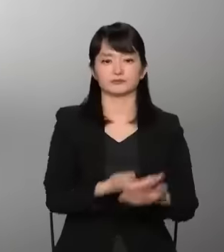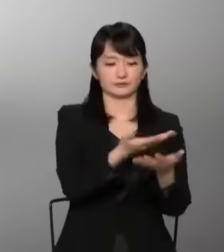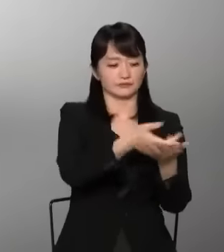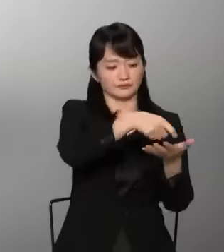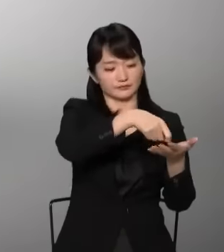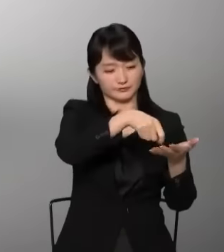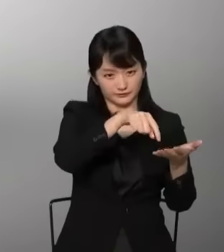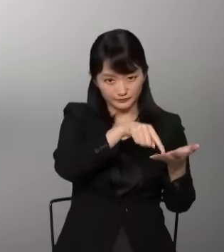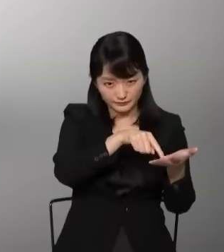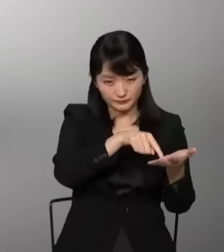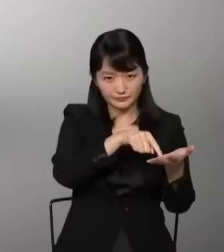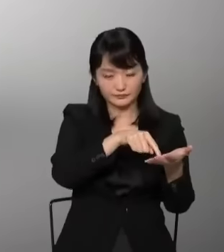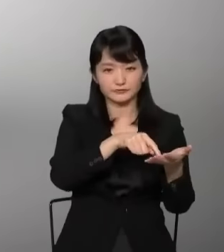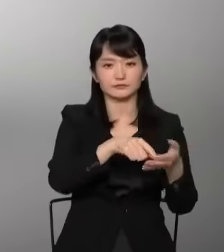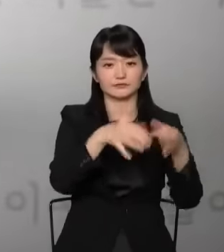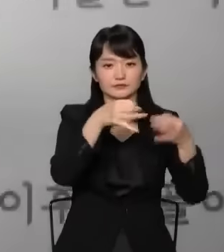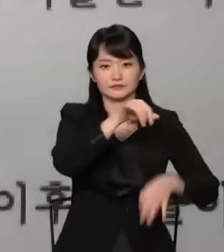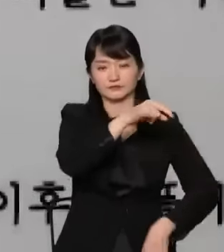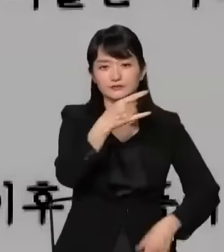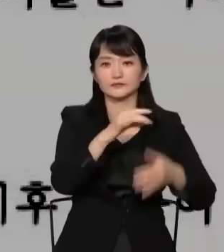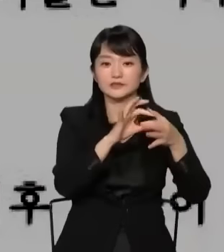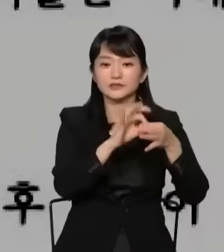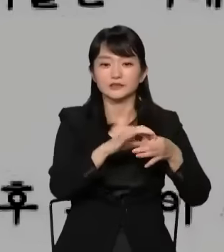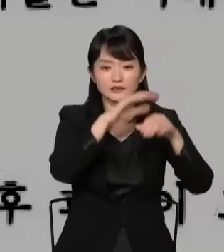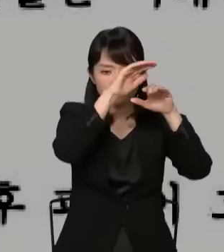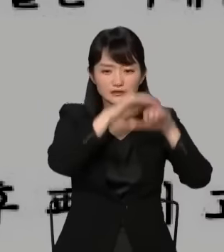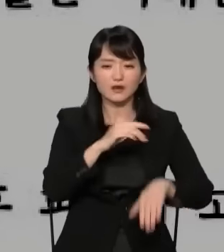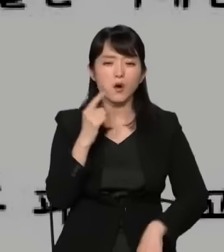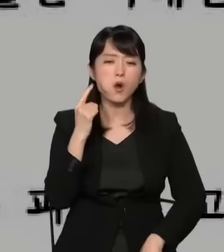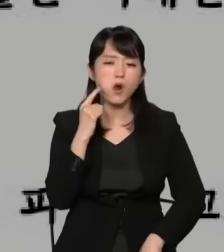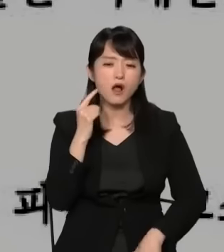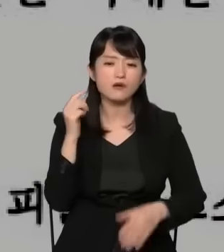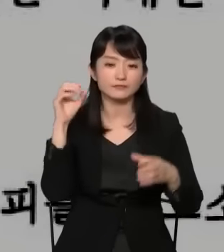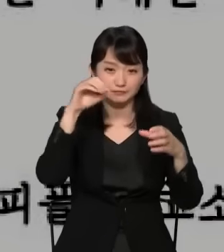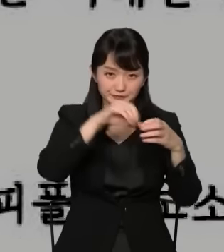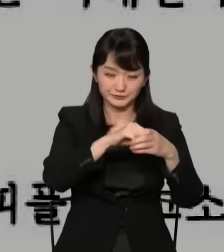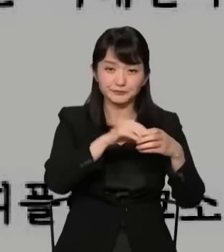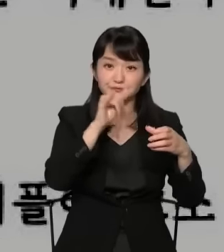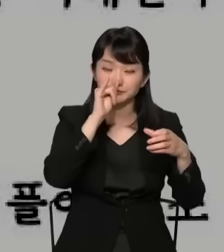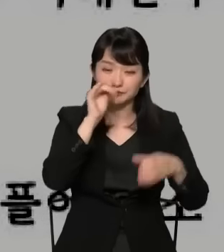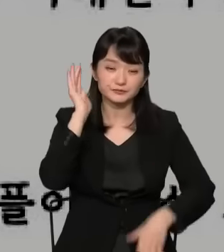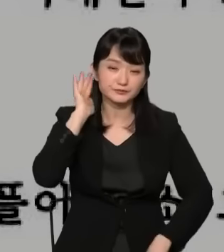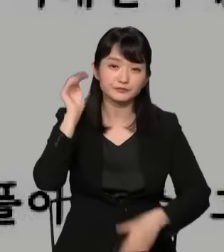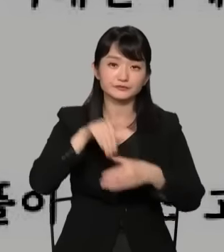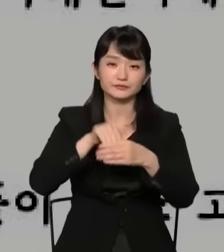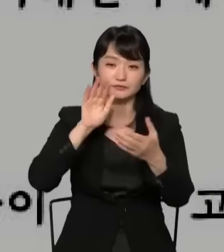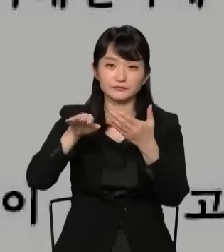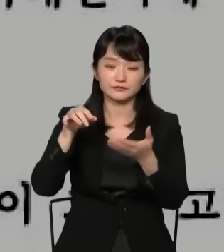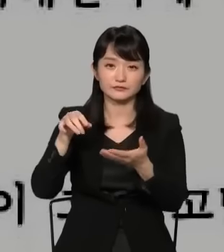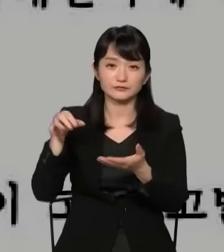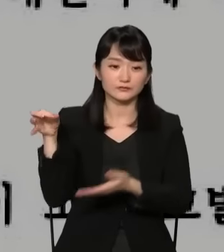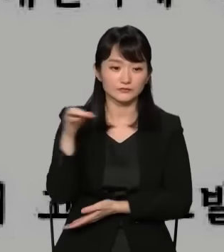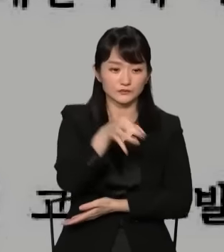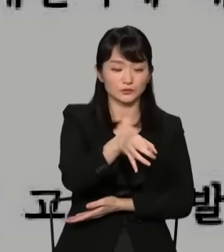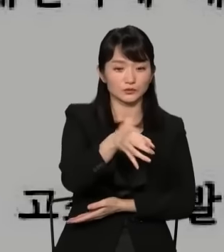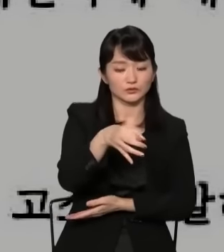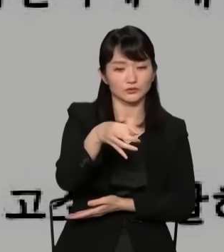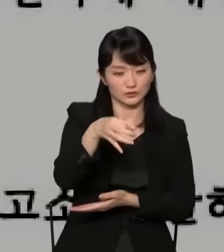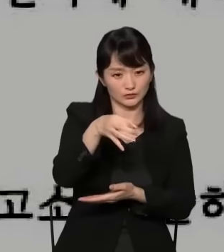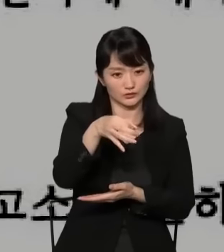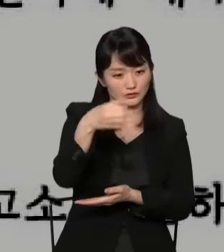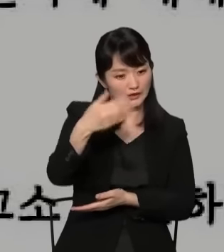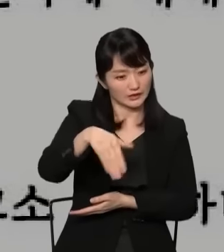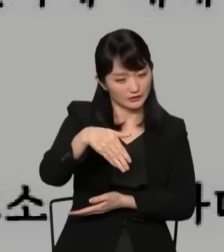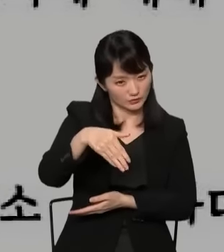작성일 현재 김건희 관련 내용은 허위라는 내용도 포함됐는데 대선 이후 미수금을 변제하다 약속이 그